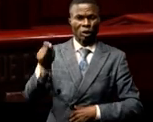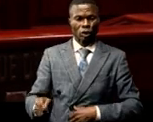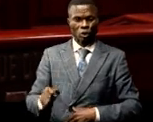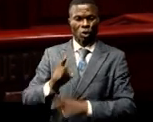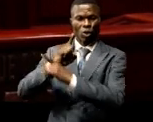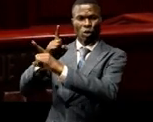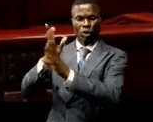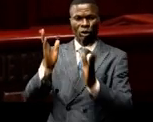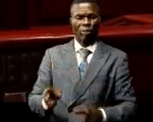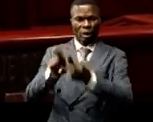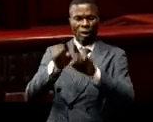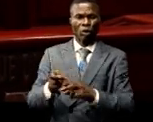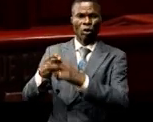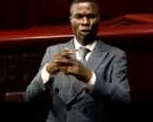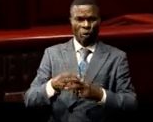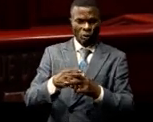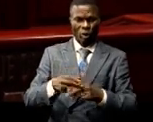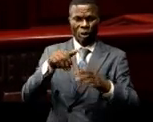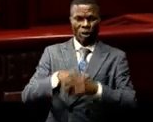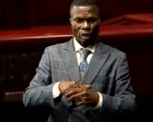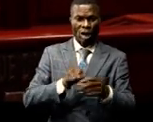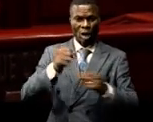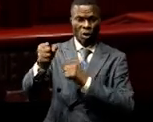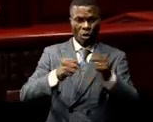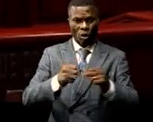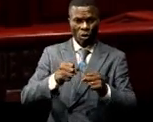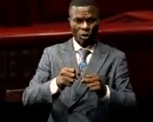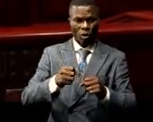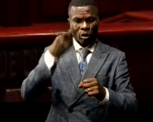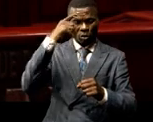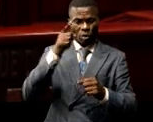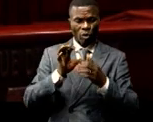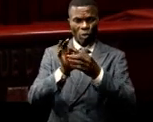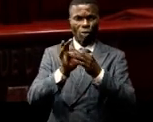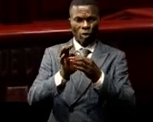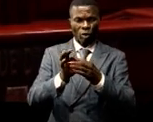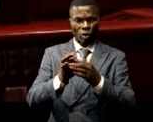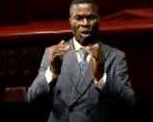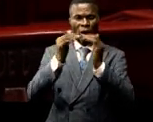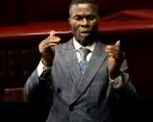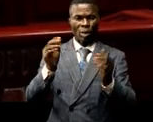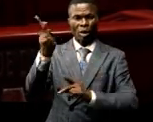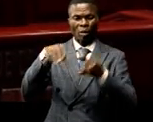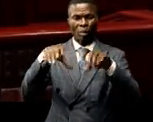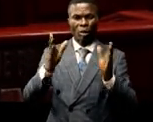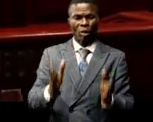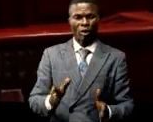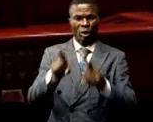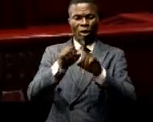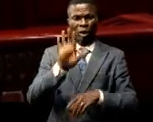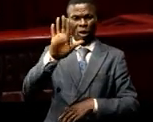de sécurité dans cette lutte pour la protection de nos concitoyens et de leurs